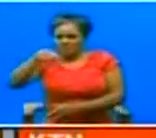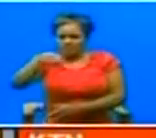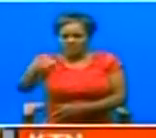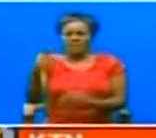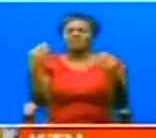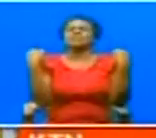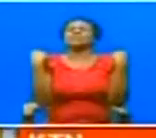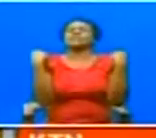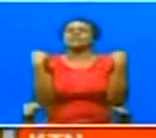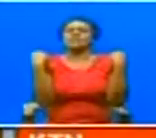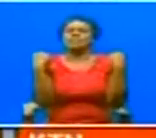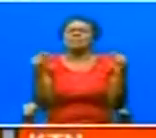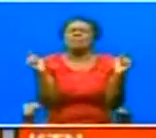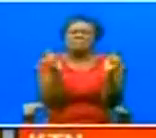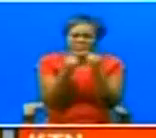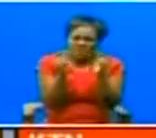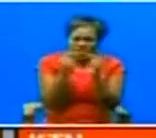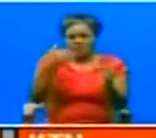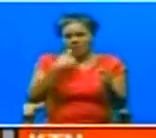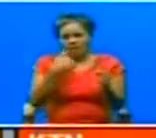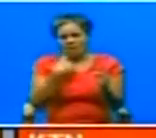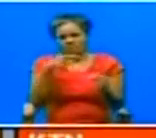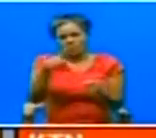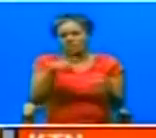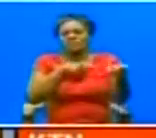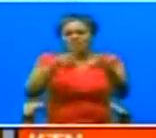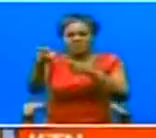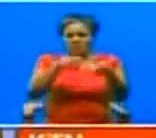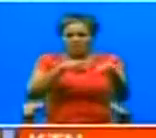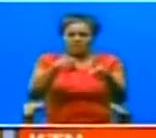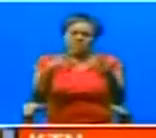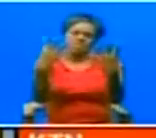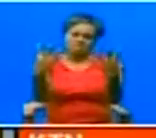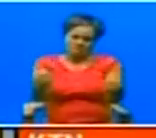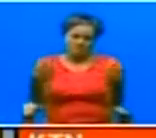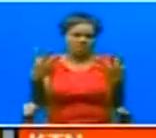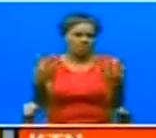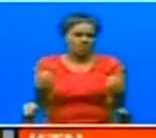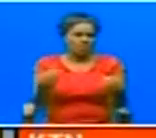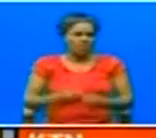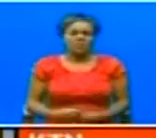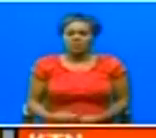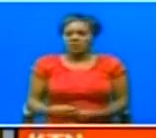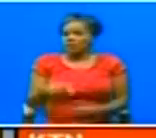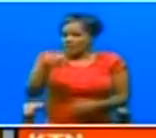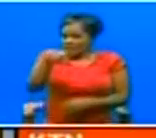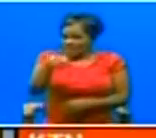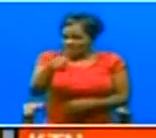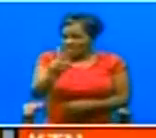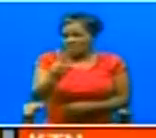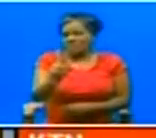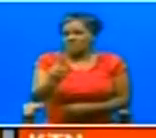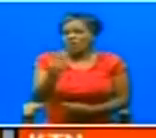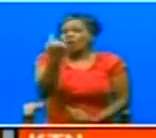amelala kitandani na maumivu tele, anatayarishwa ili usafiri wake uwe mwepesi. Kisa cha Khadija